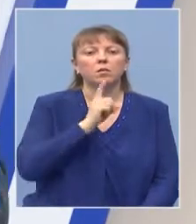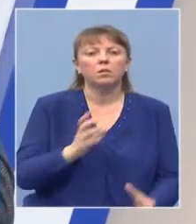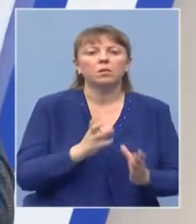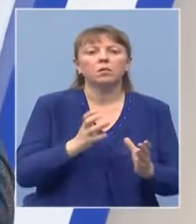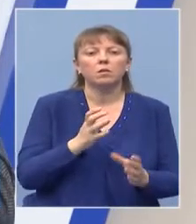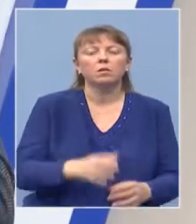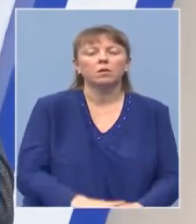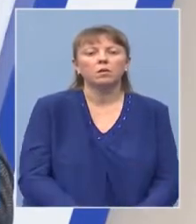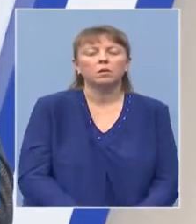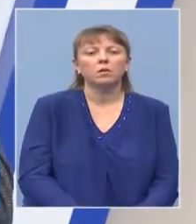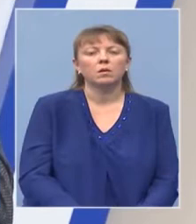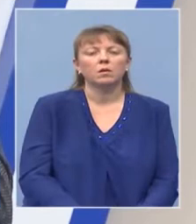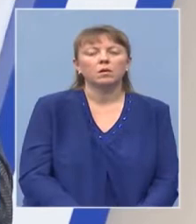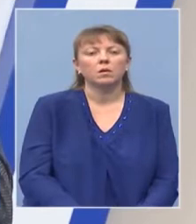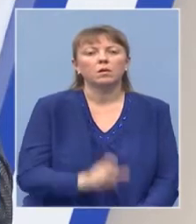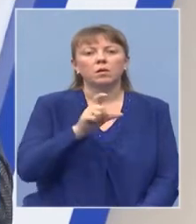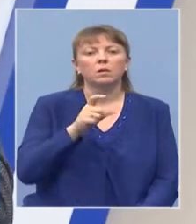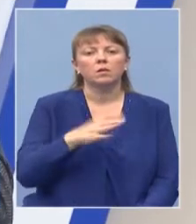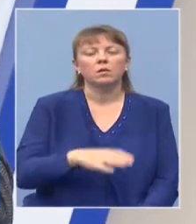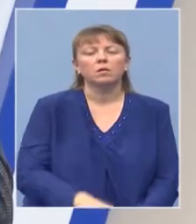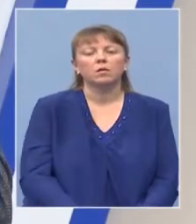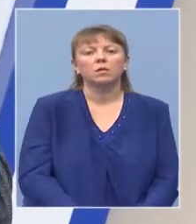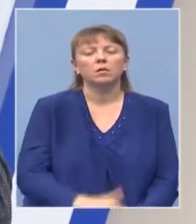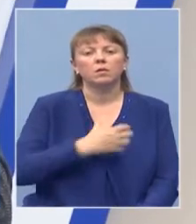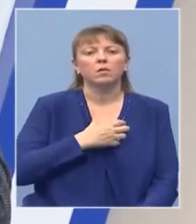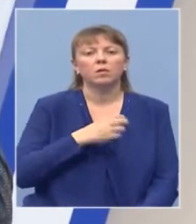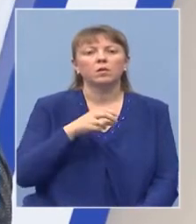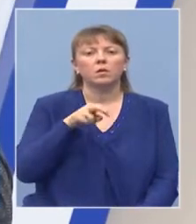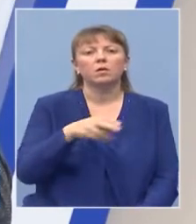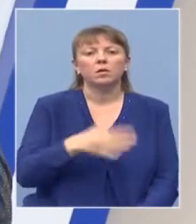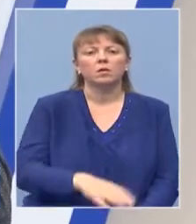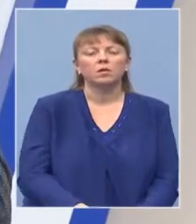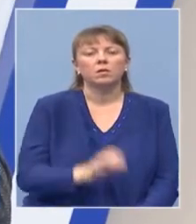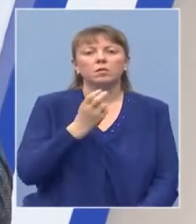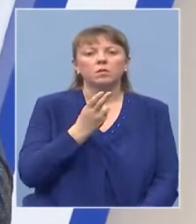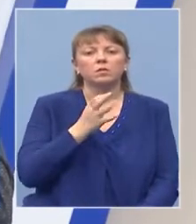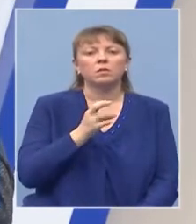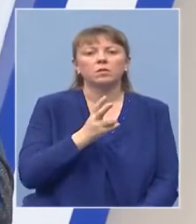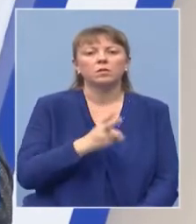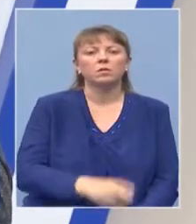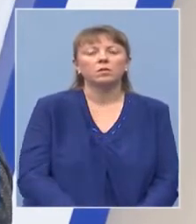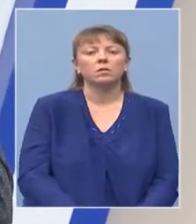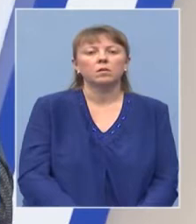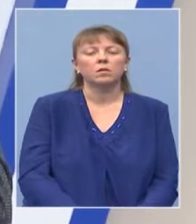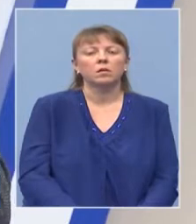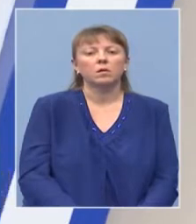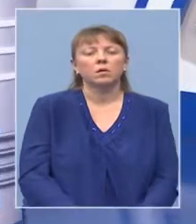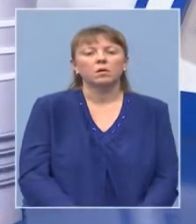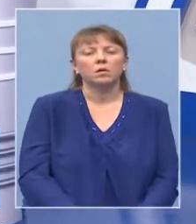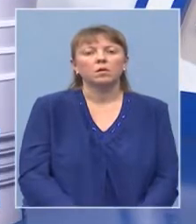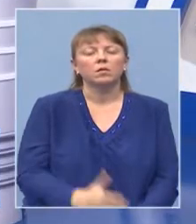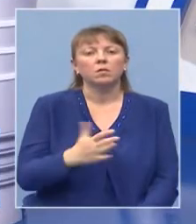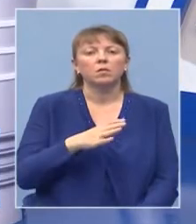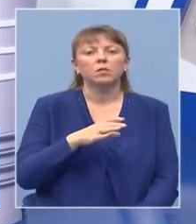сохраняется вот такая история, что люди все-таки прежде всего хотят ногами прийти конкретно в ЦОН? Мы делали анализ, у нас наиболее большой